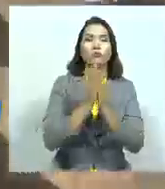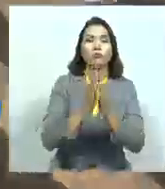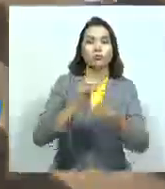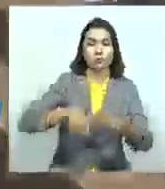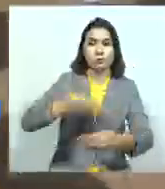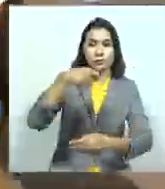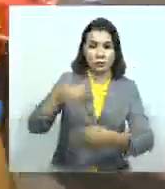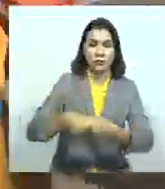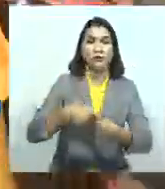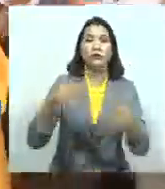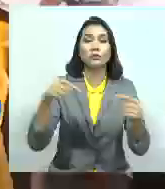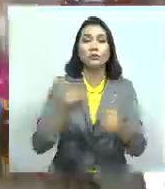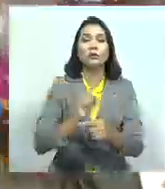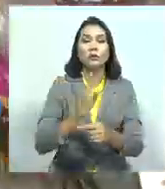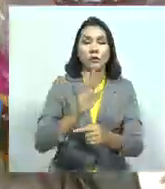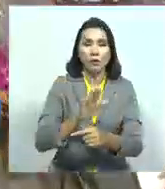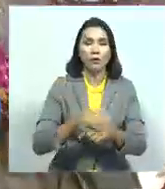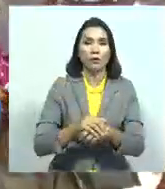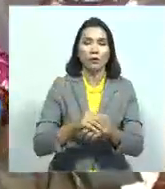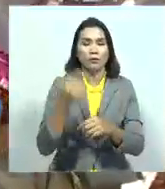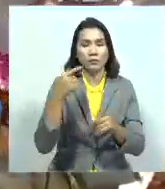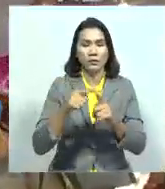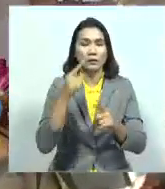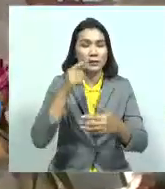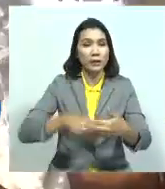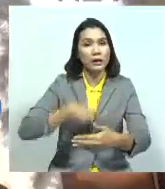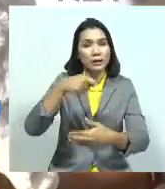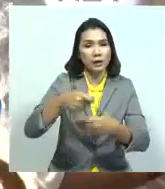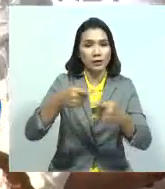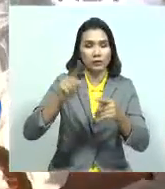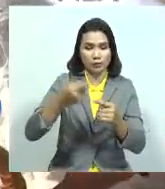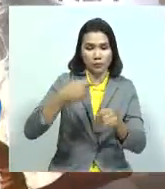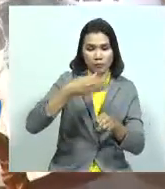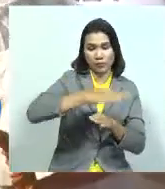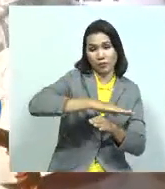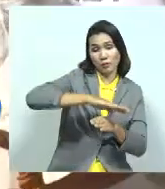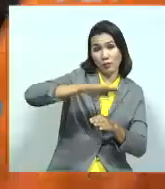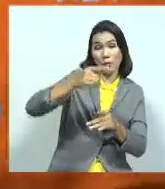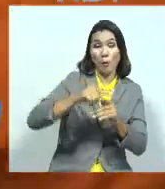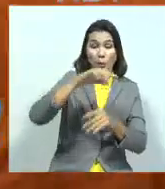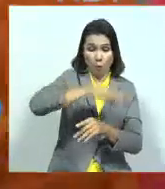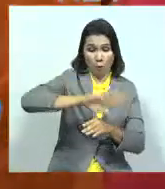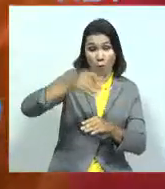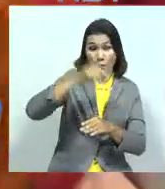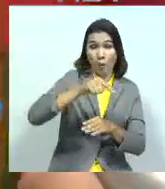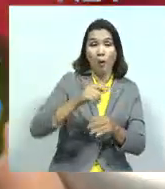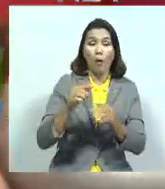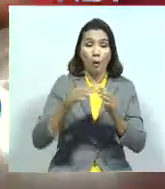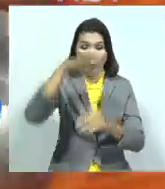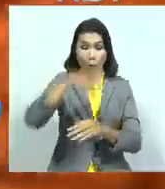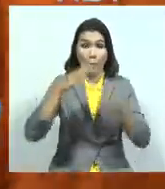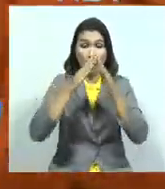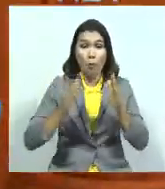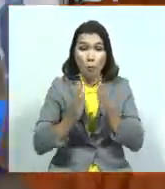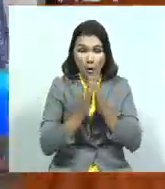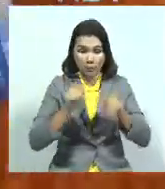ดพลับตำบลบางกระจะซึ่งเป็นการตักบาตรขึ้นเนินจากวัดพลับซึ่งเป็นวัดที่อยู่ในพื้นที่ราบเ